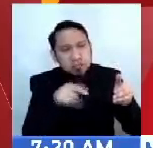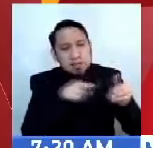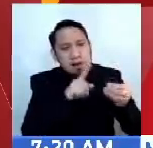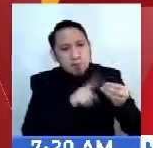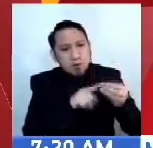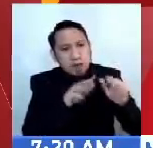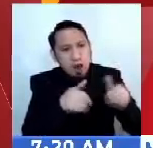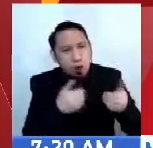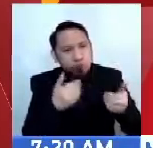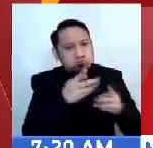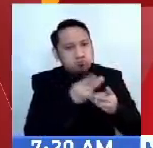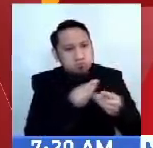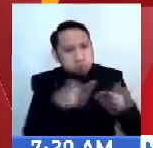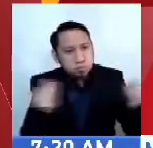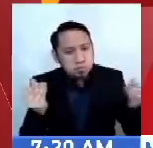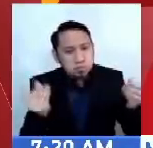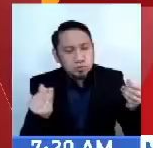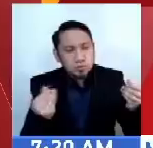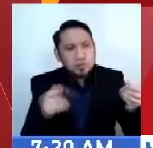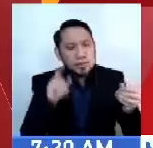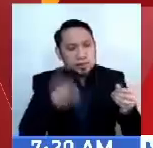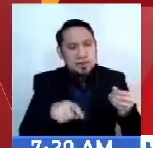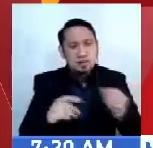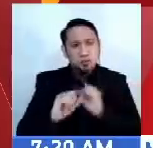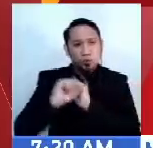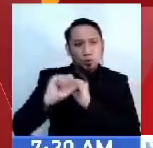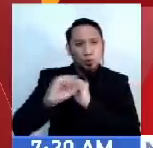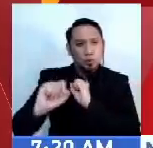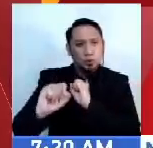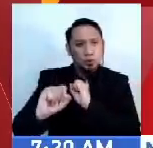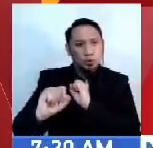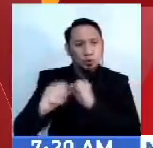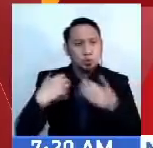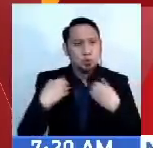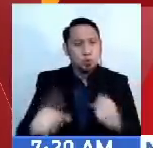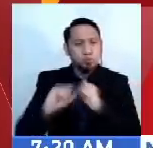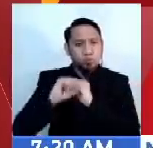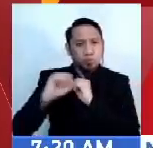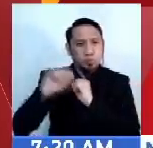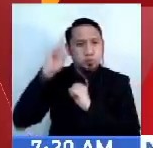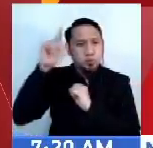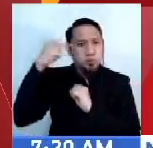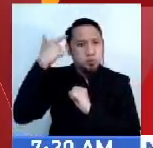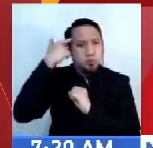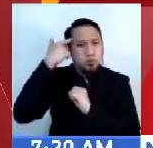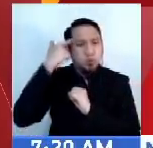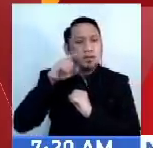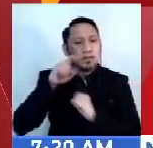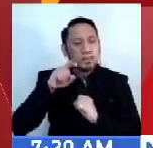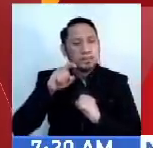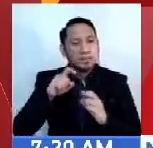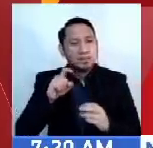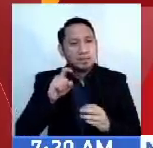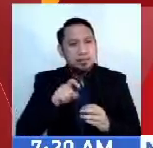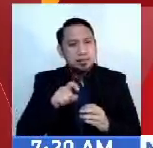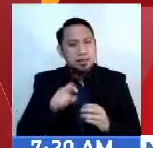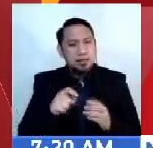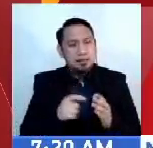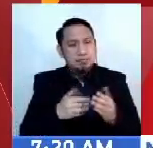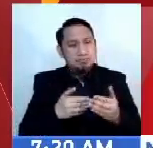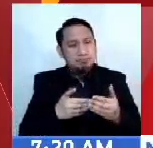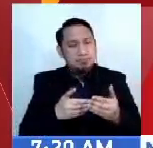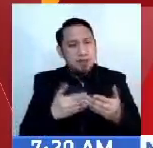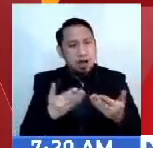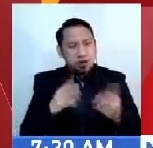sa pananawagan sa gobyerno, no? Na kailangan ilagay natin ng maayos ang